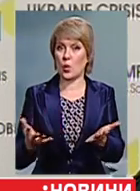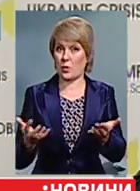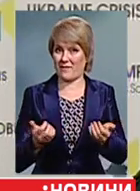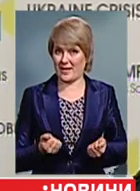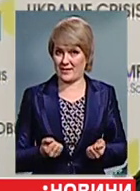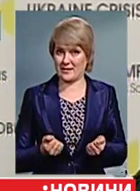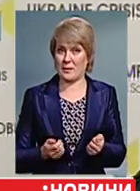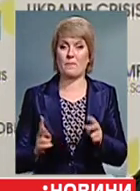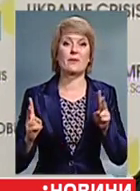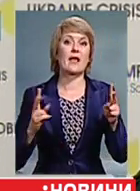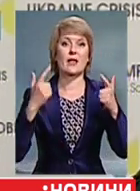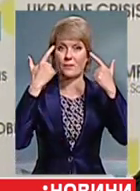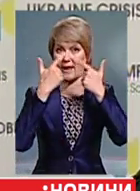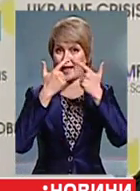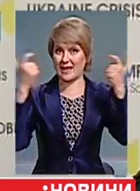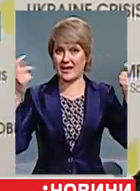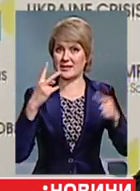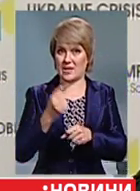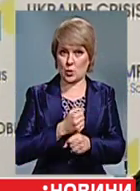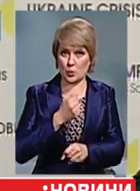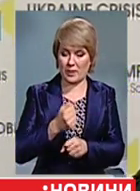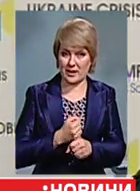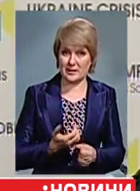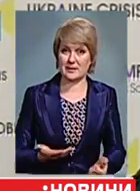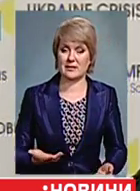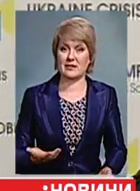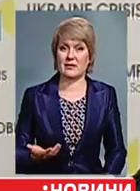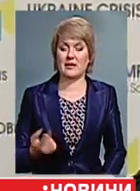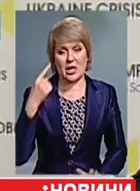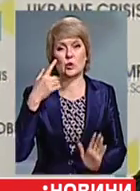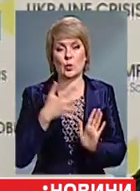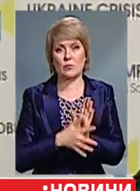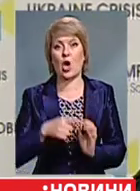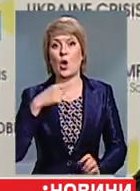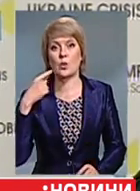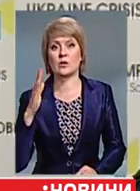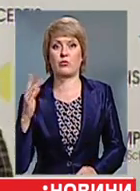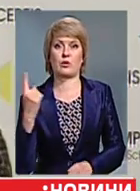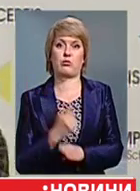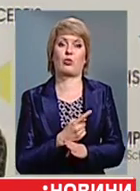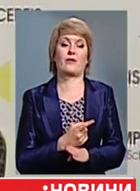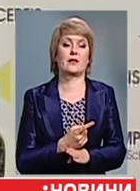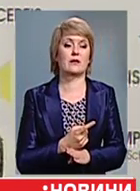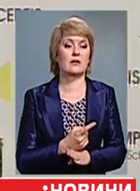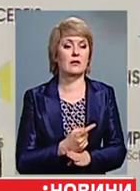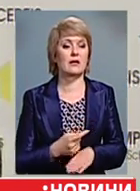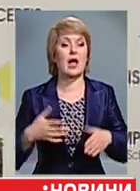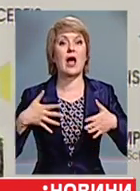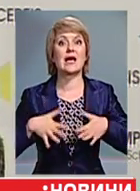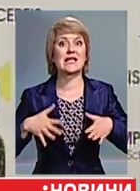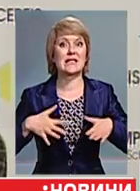б декларації не розроблялись, але зрозуміло, що Росія це буде блокувати. Любой кримський